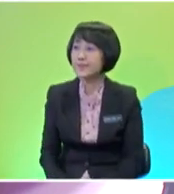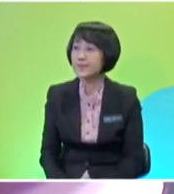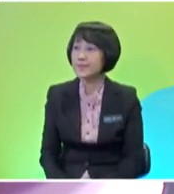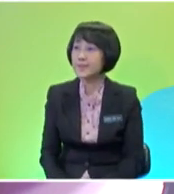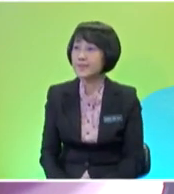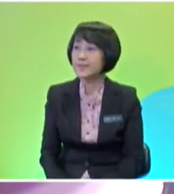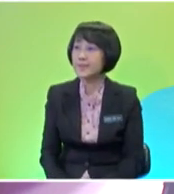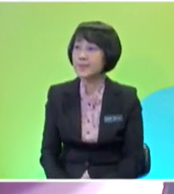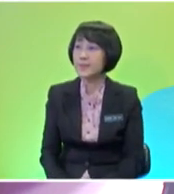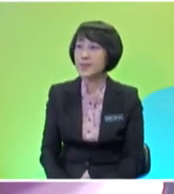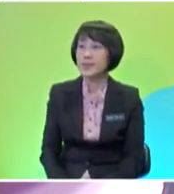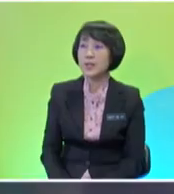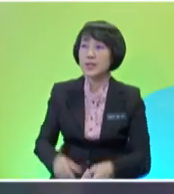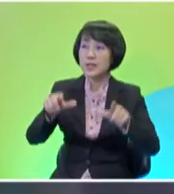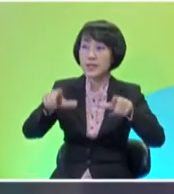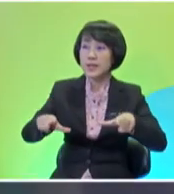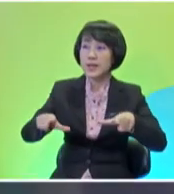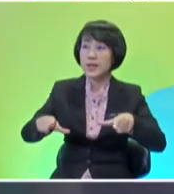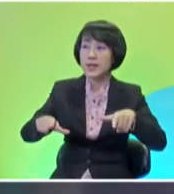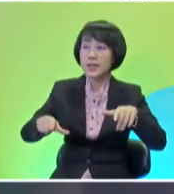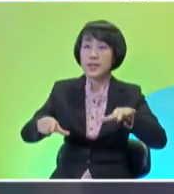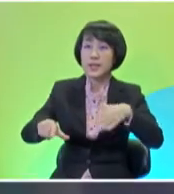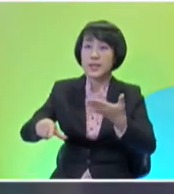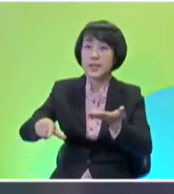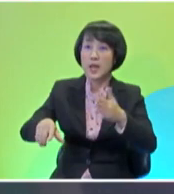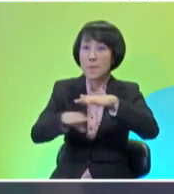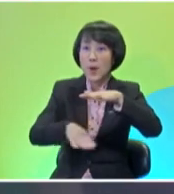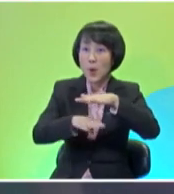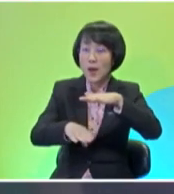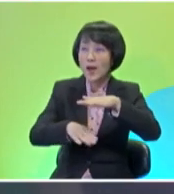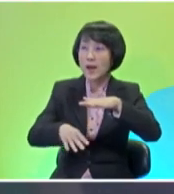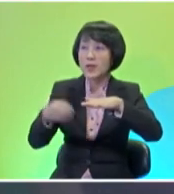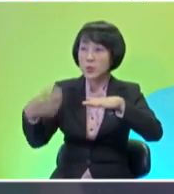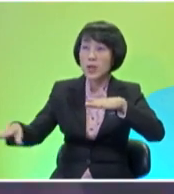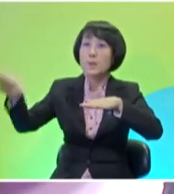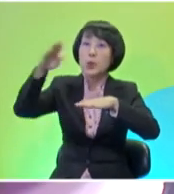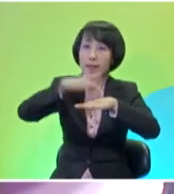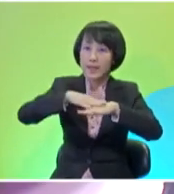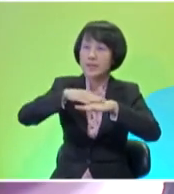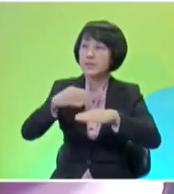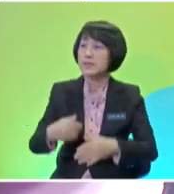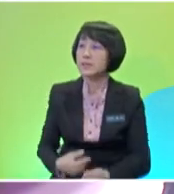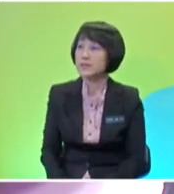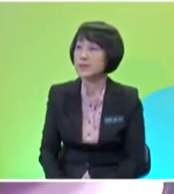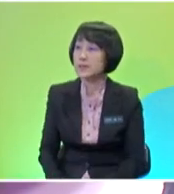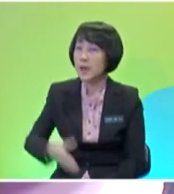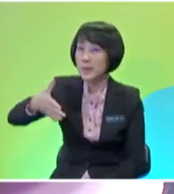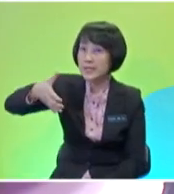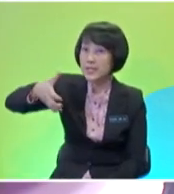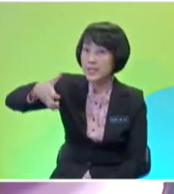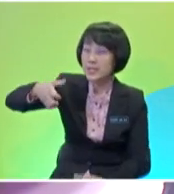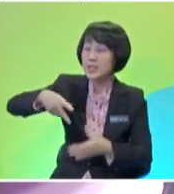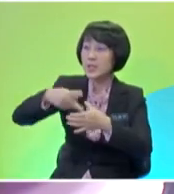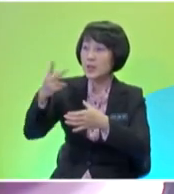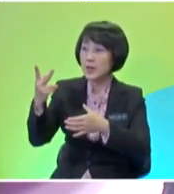lekatkan bahagian atas. Okey. Okay, cara gunanya senang je, picit. Picit dia. Okay, picit keluar supaya rod perekat